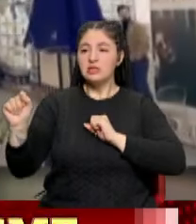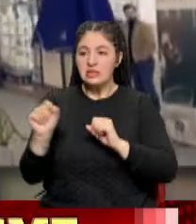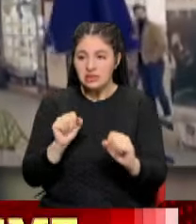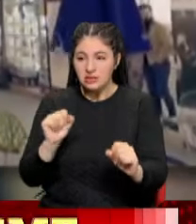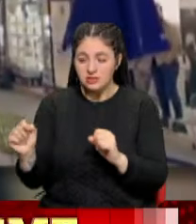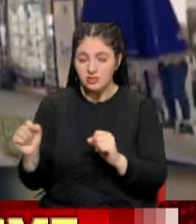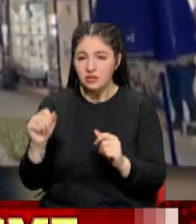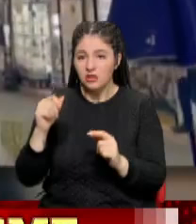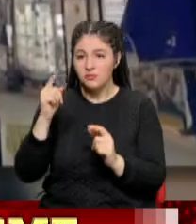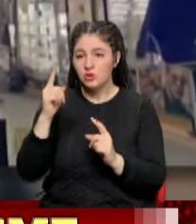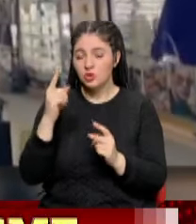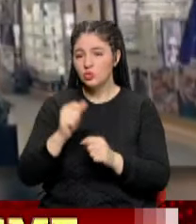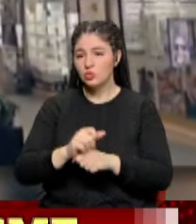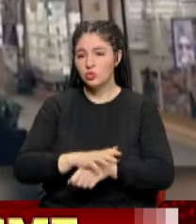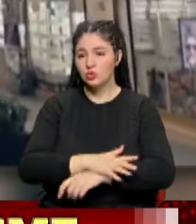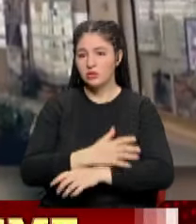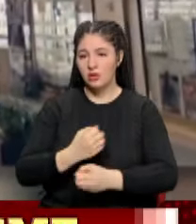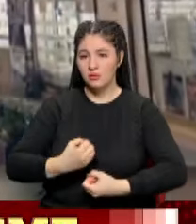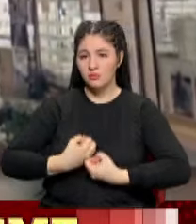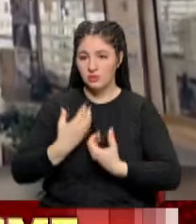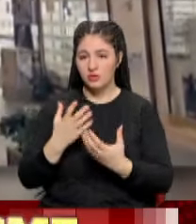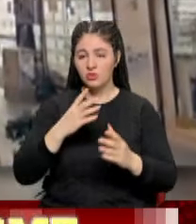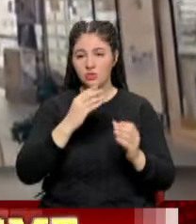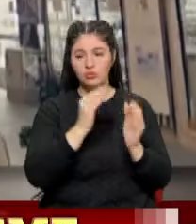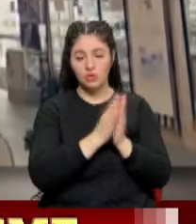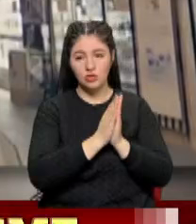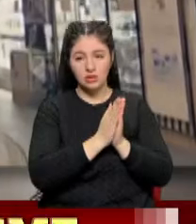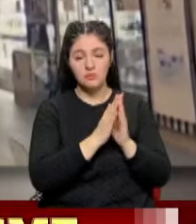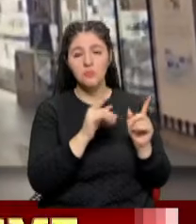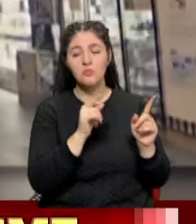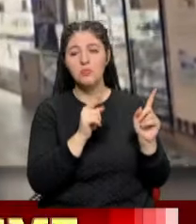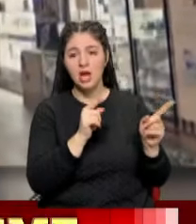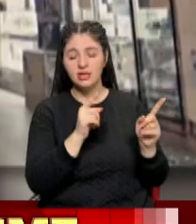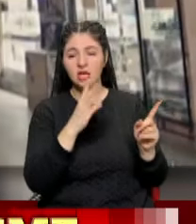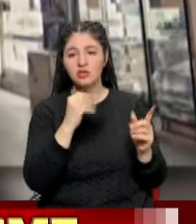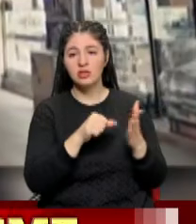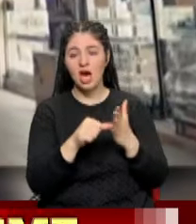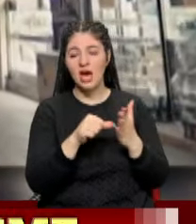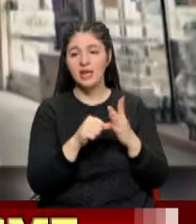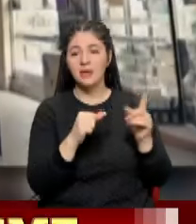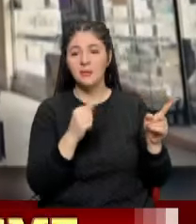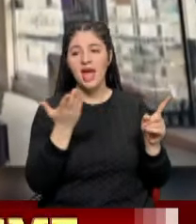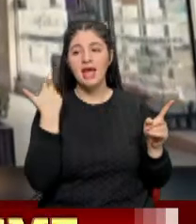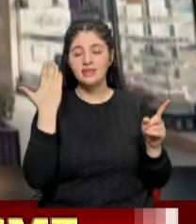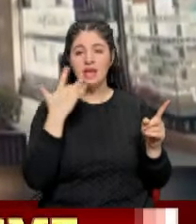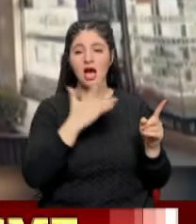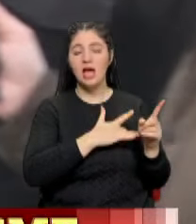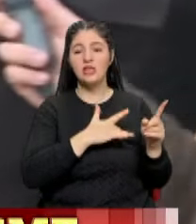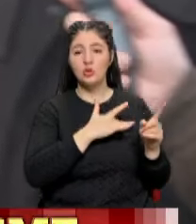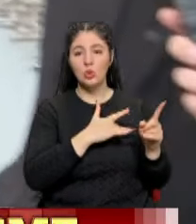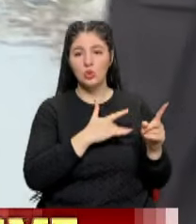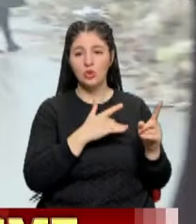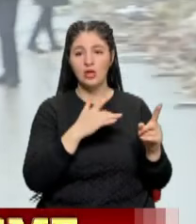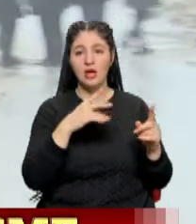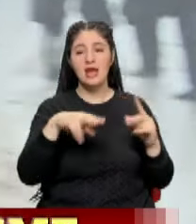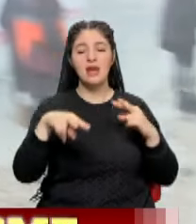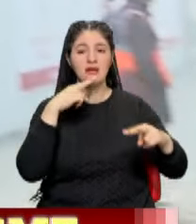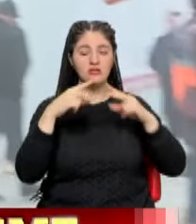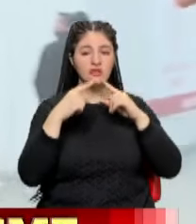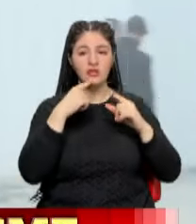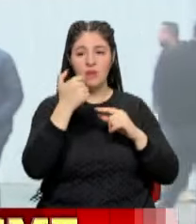ve bir de duygusal tepkiler ve eleştiriler de vardı. Burada çok tarihi bir eski Anadolu restoran